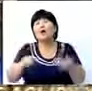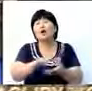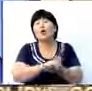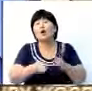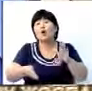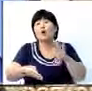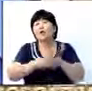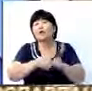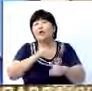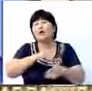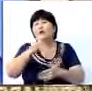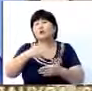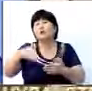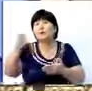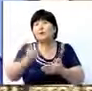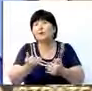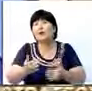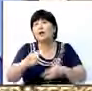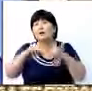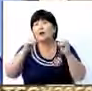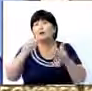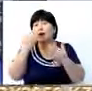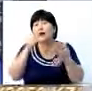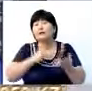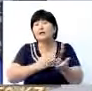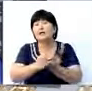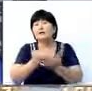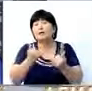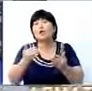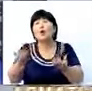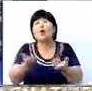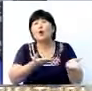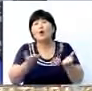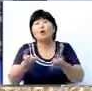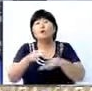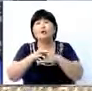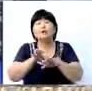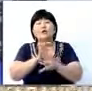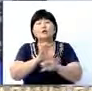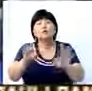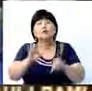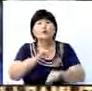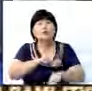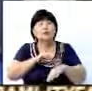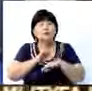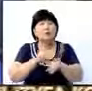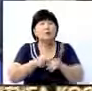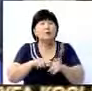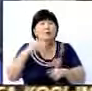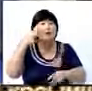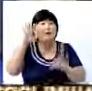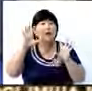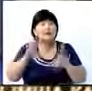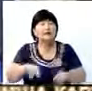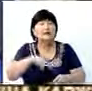парасыз өмір бағытында арнайы мамандандырылған халыққа қызмет көрсету орталығында қоғамдық қабылдау өткізіп, түсіндіру жұмысын жүргізді. Мұндағы мақсат